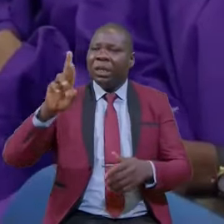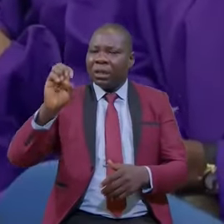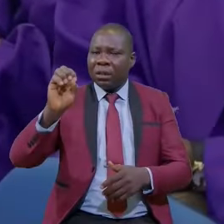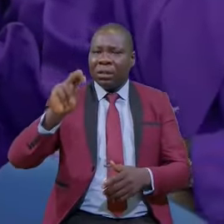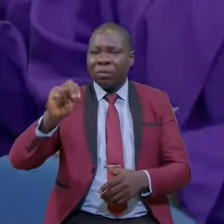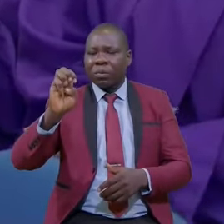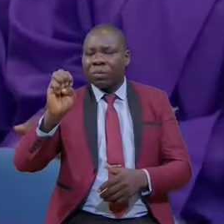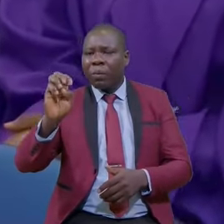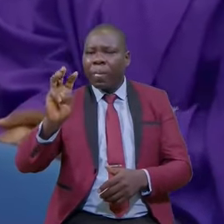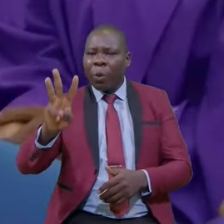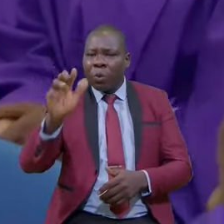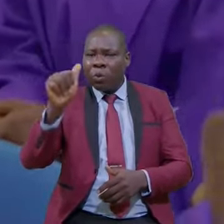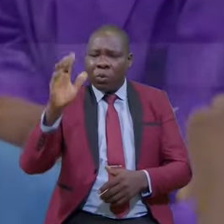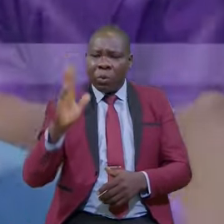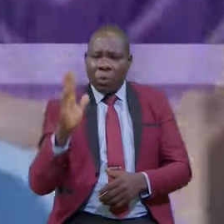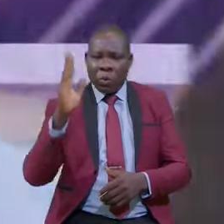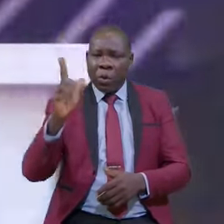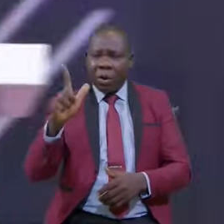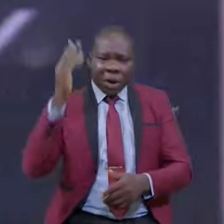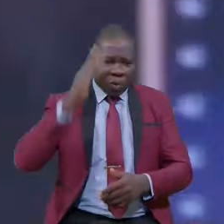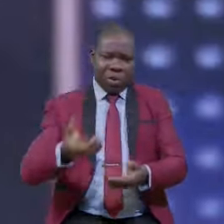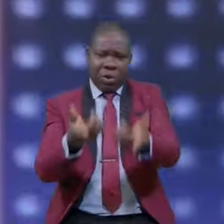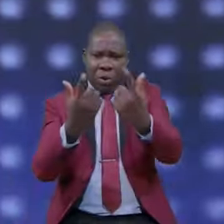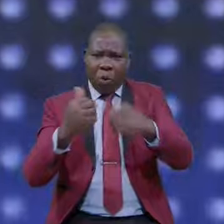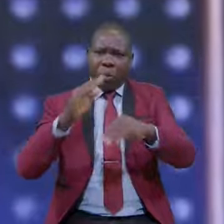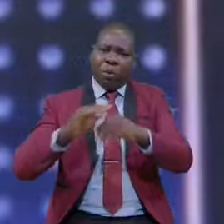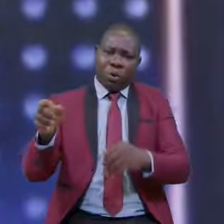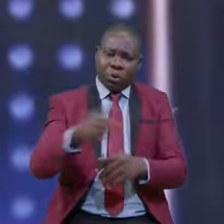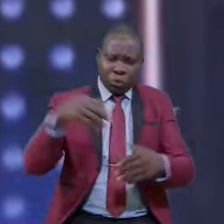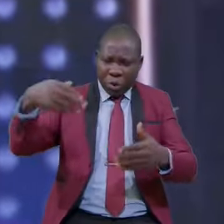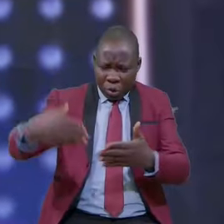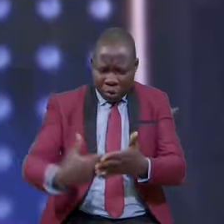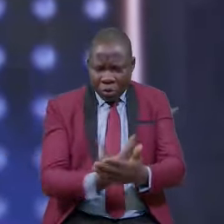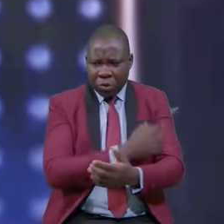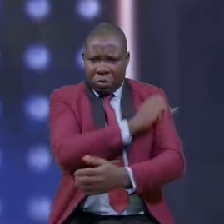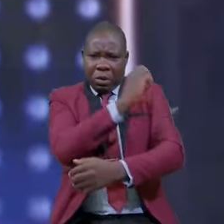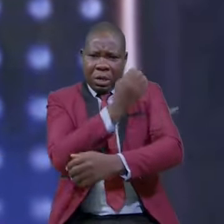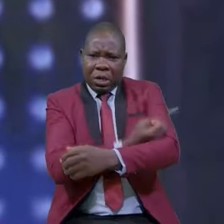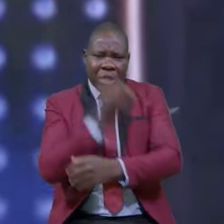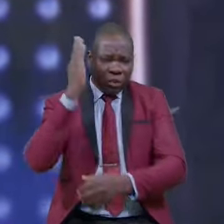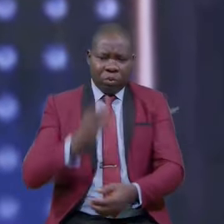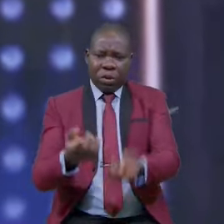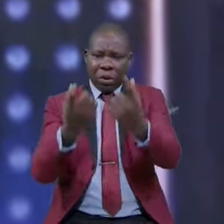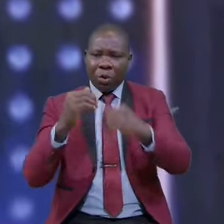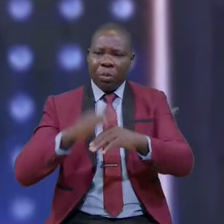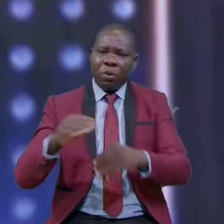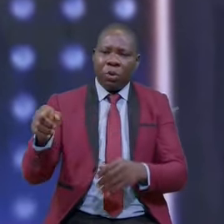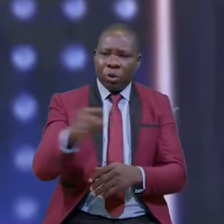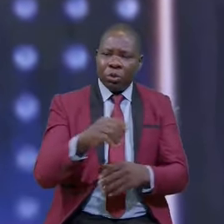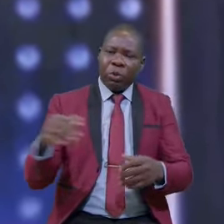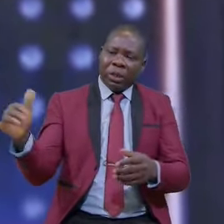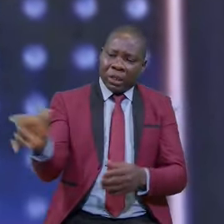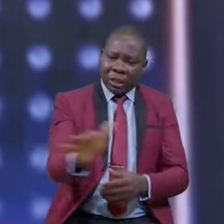Une nouvelle énergie, une nouvelle tonique viendra dans ta vie. Parce que ceux qui se confient en l'Éternel renouvellent leur force. Ils